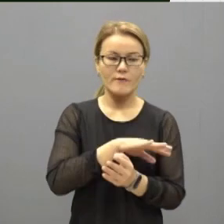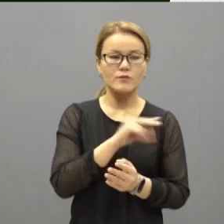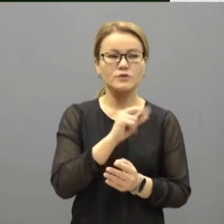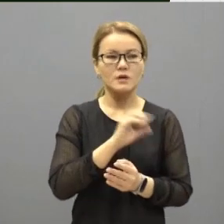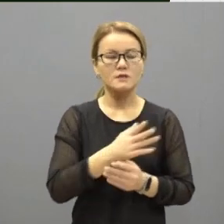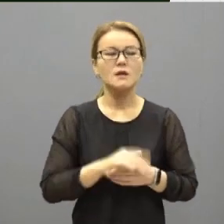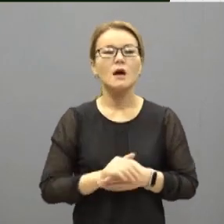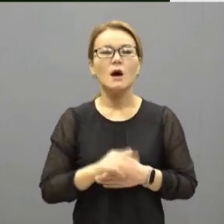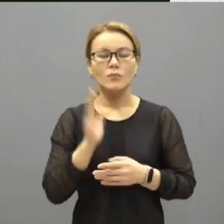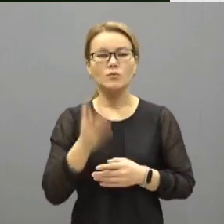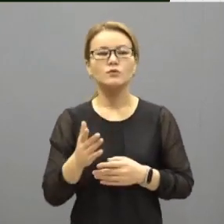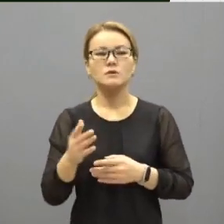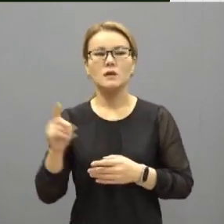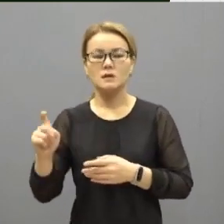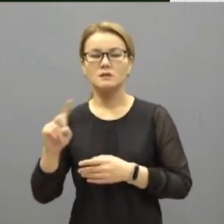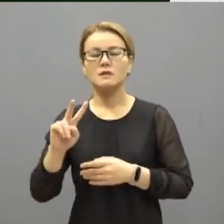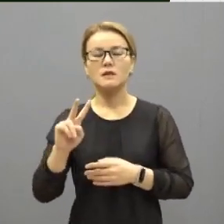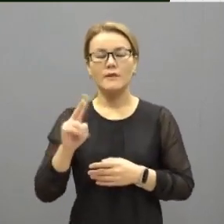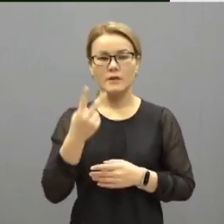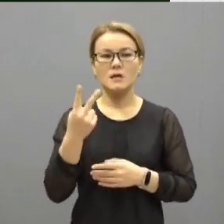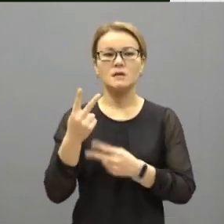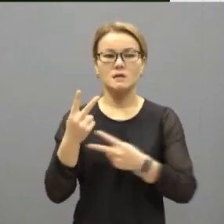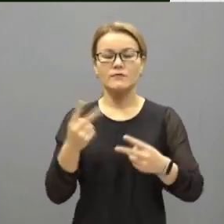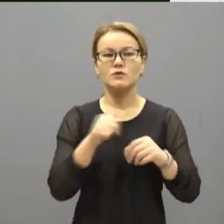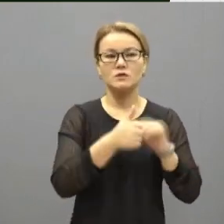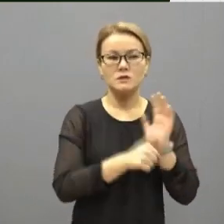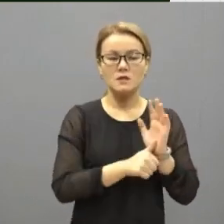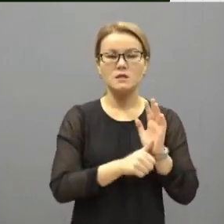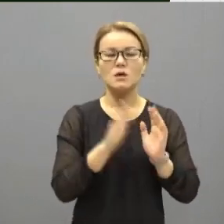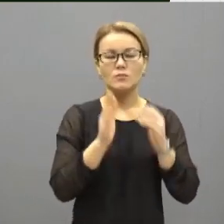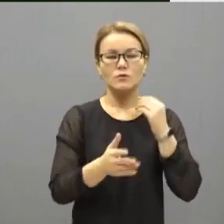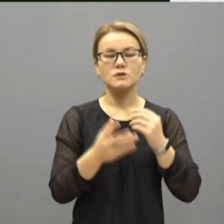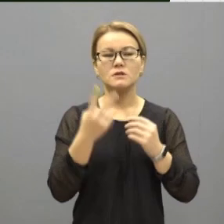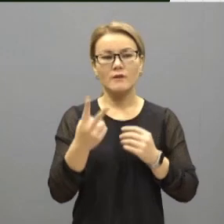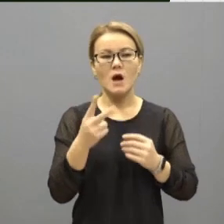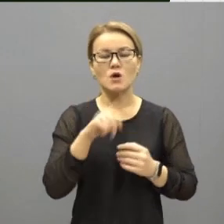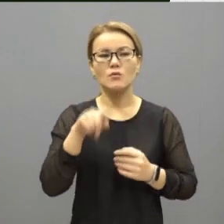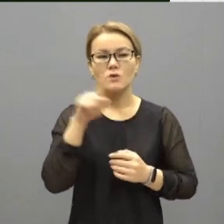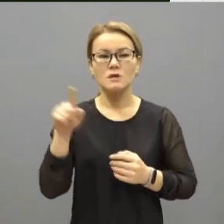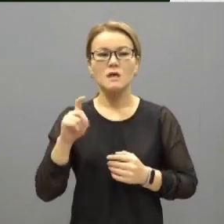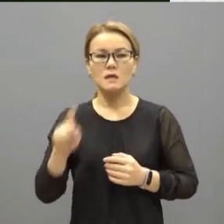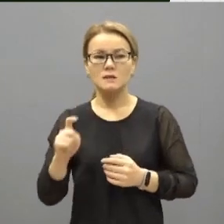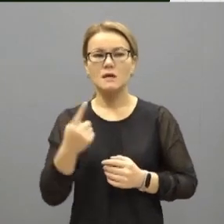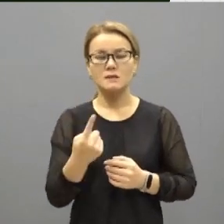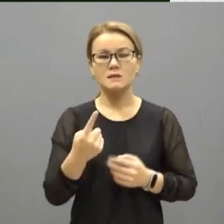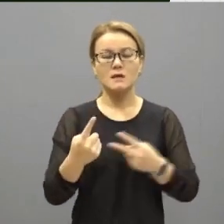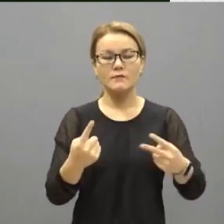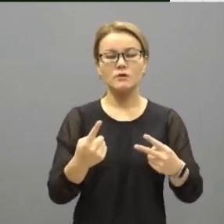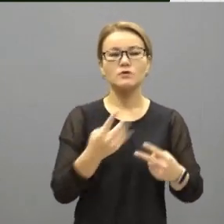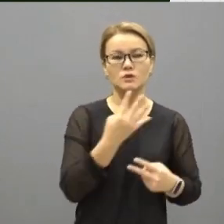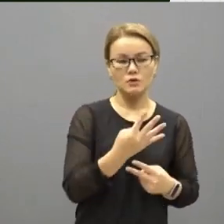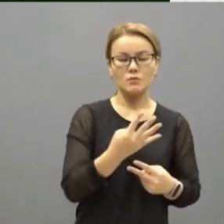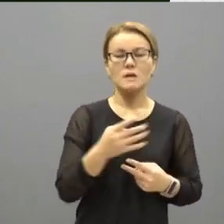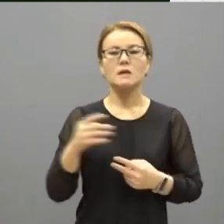в квадрате равно 16, которое будет иметь два корня. x1 равно 4 и x2 равно минус